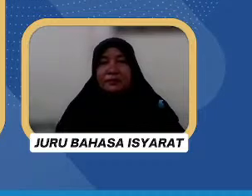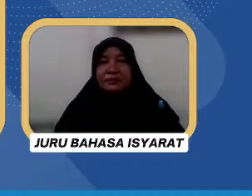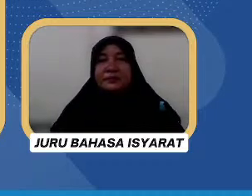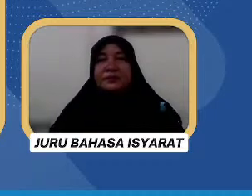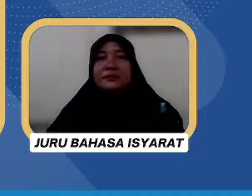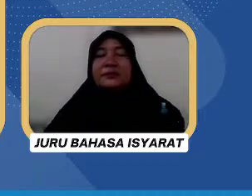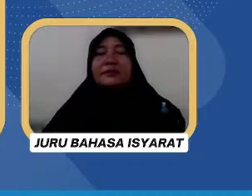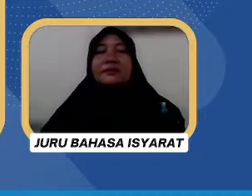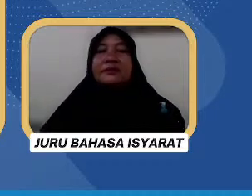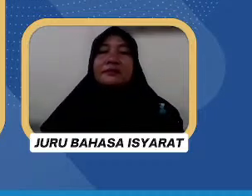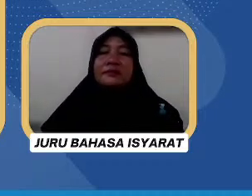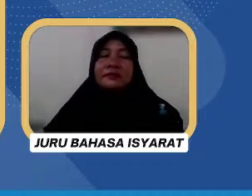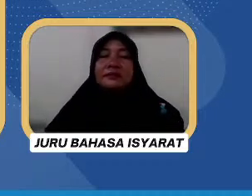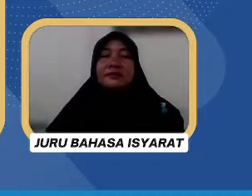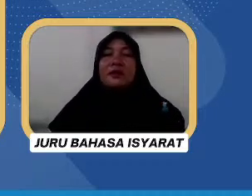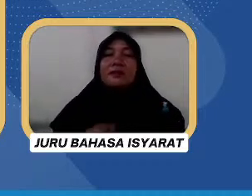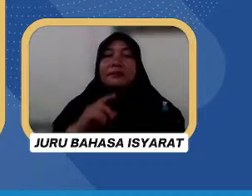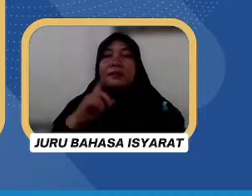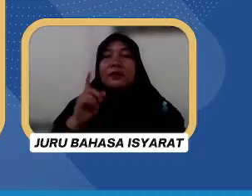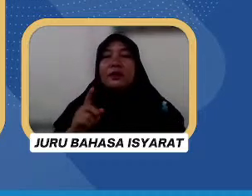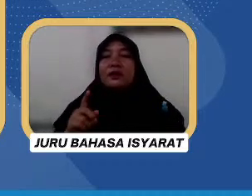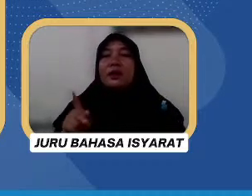Sugiarto.